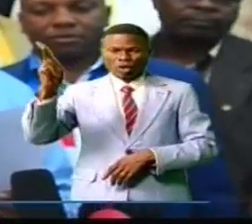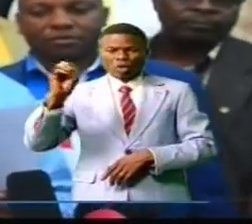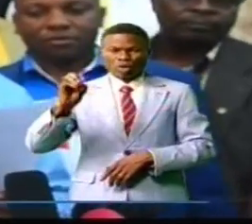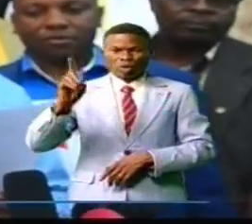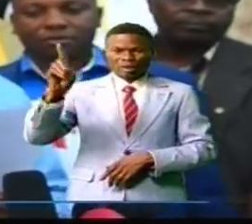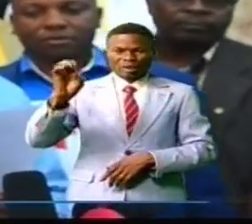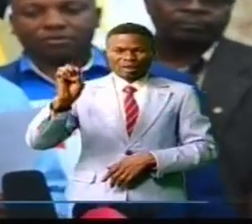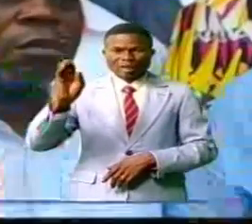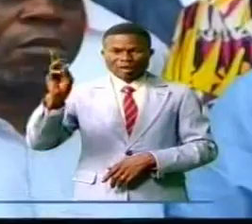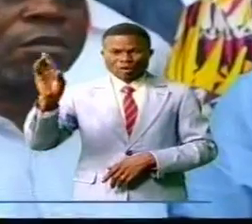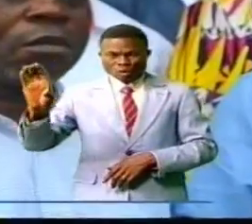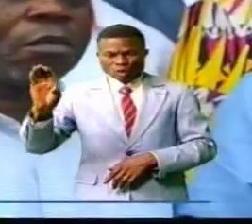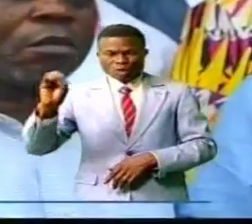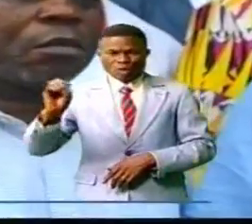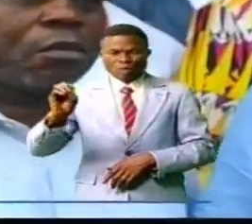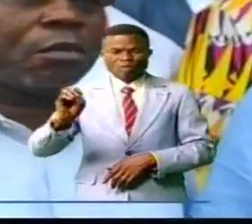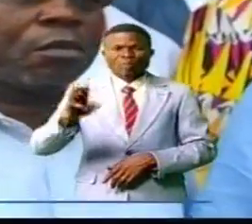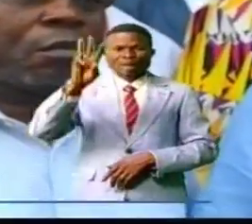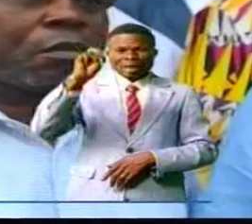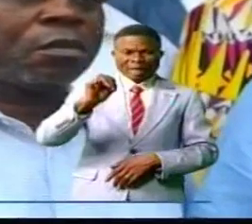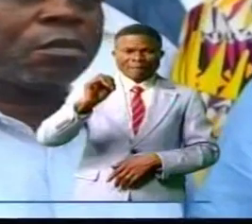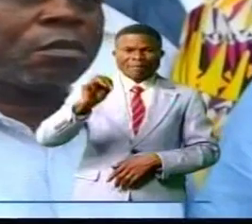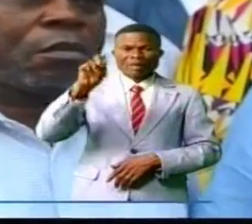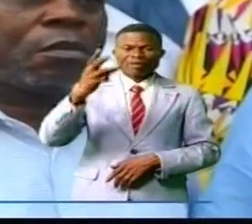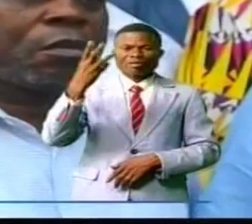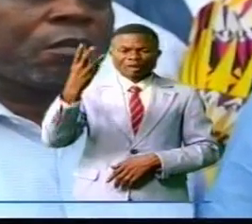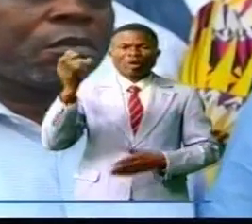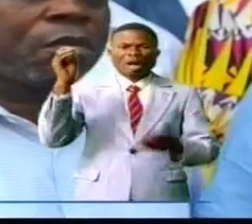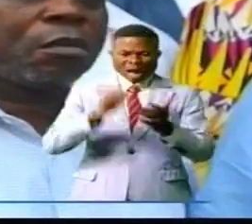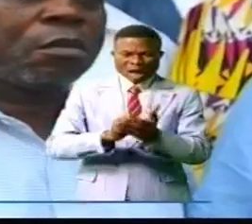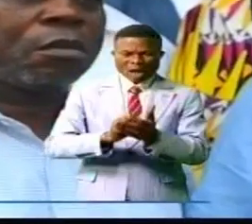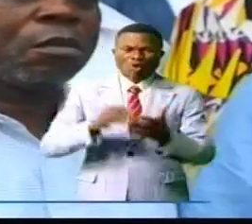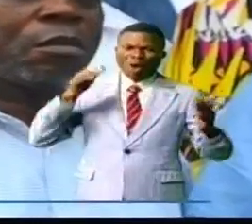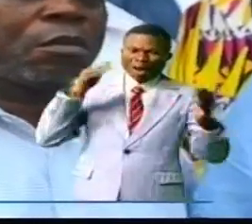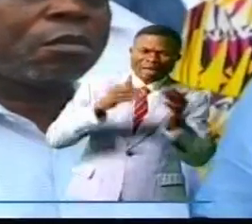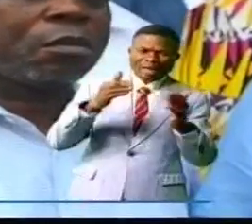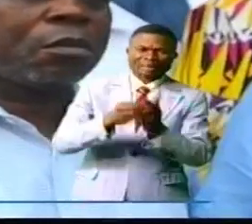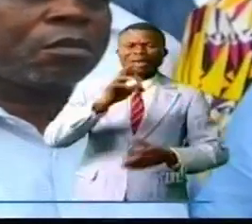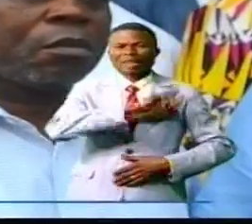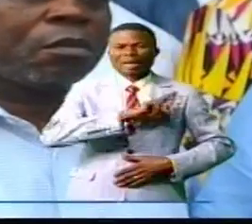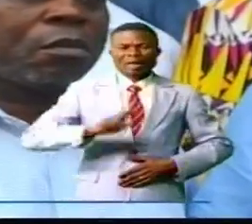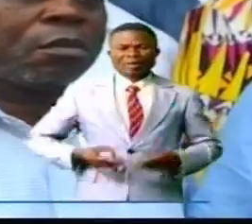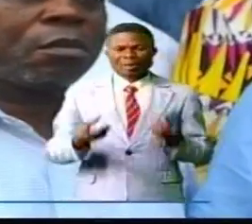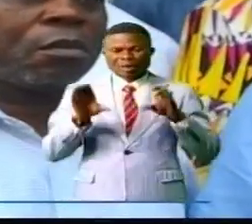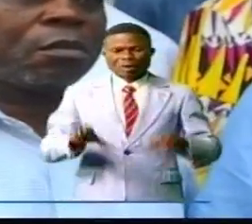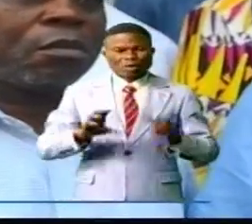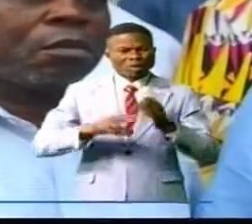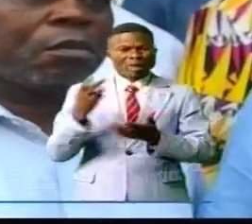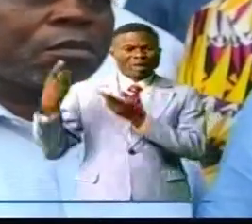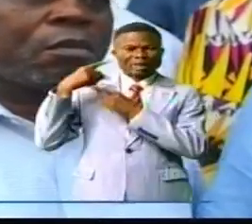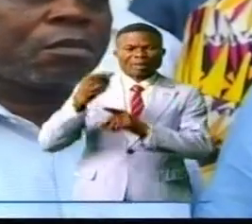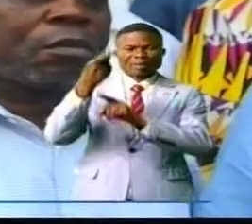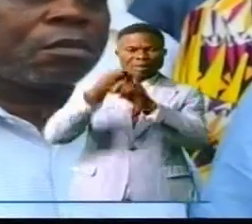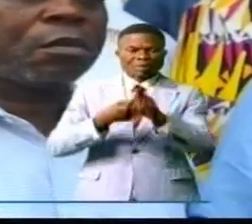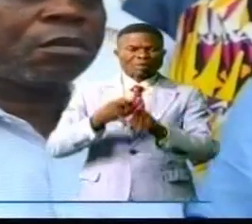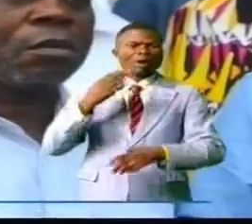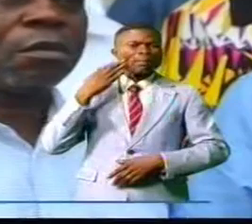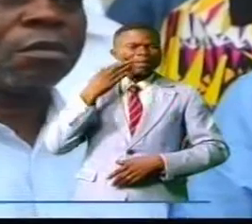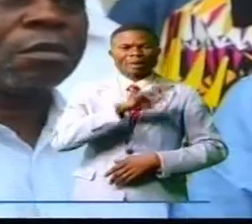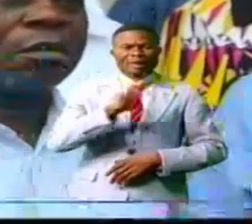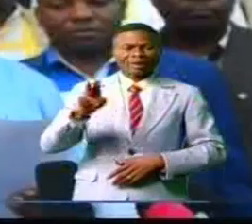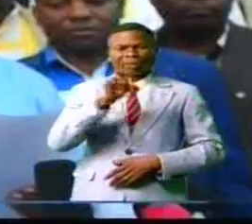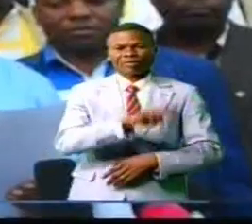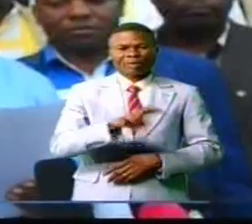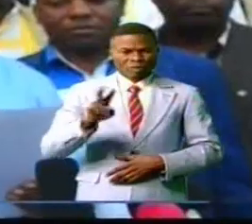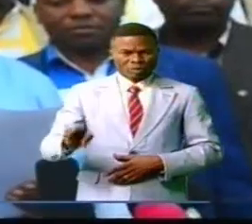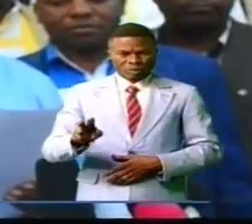le M23 refait la guerre contre la République démocratique du Congo depuis le mois de mars